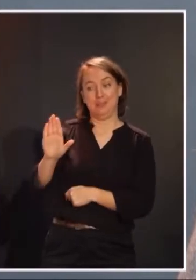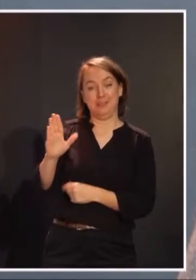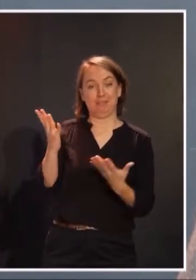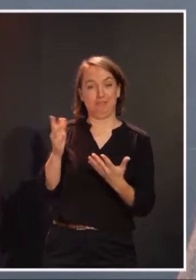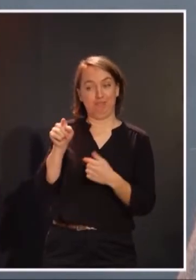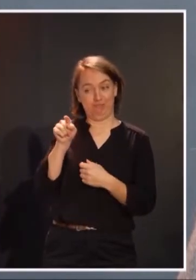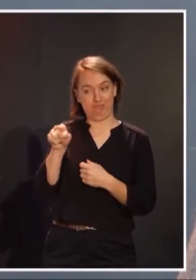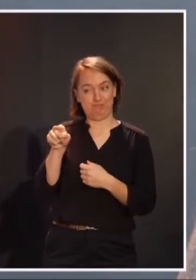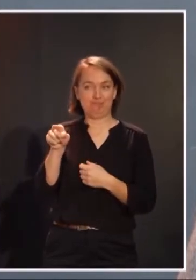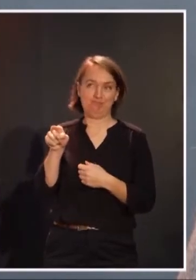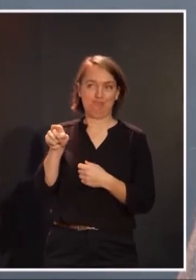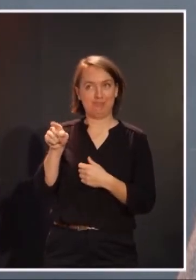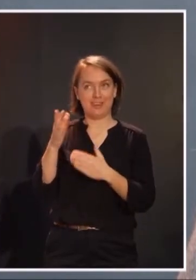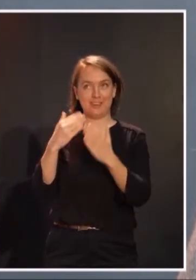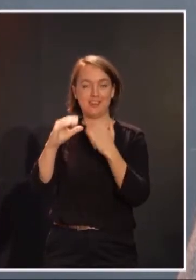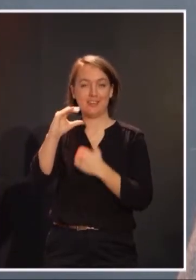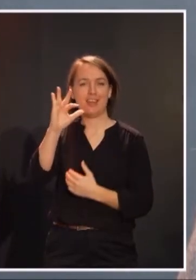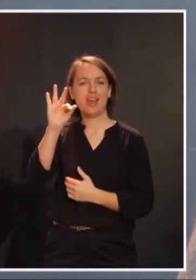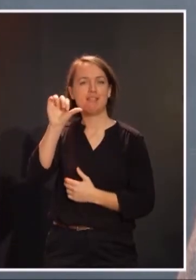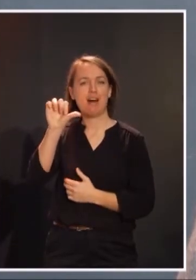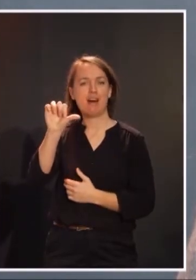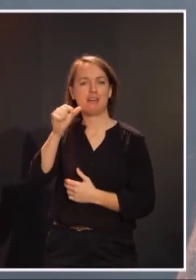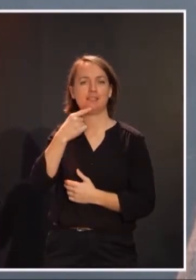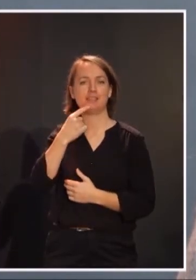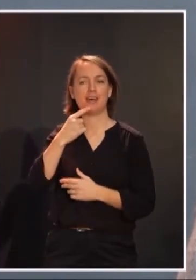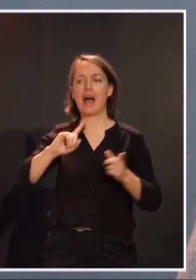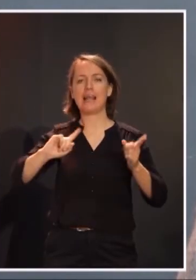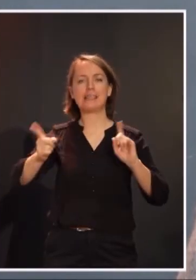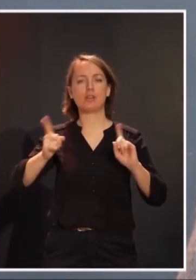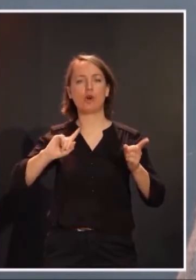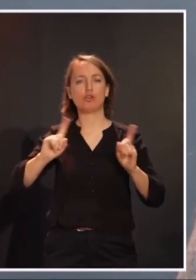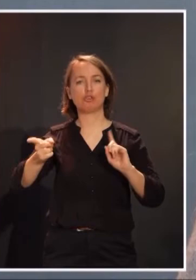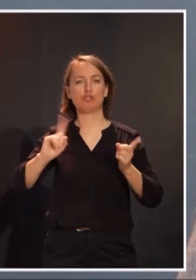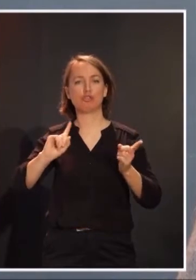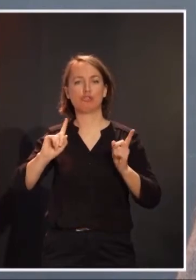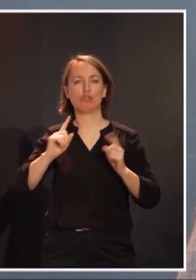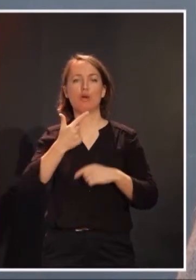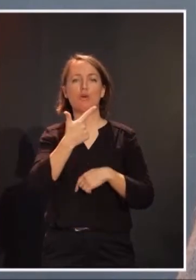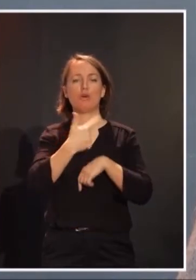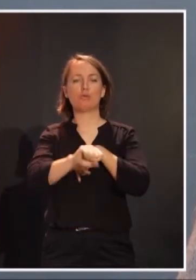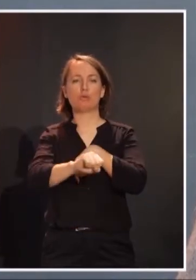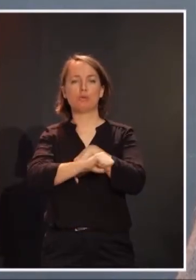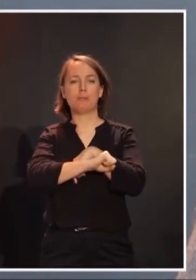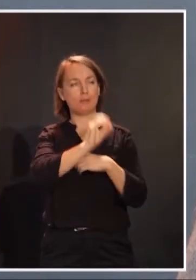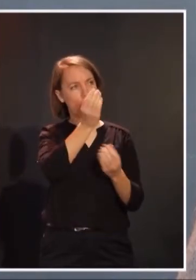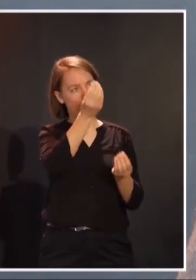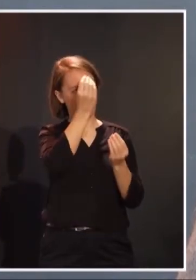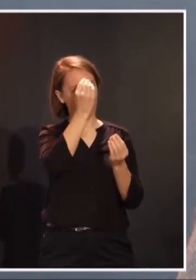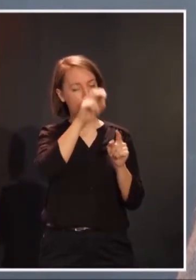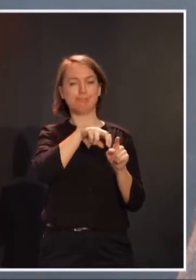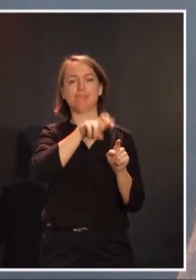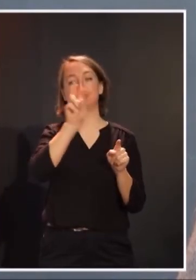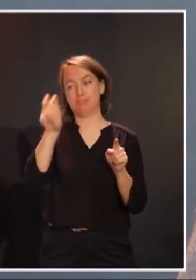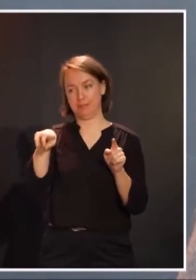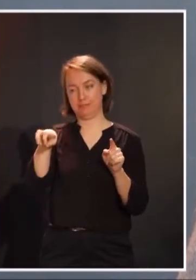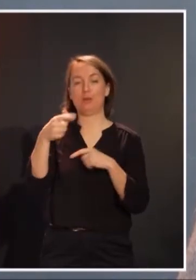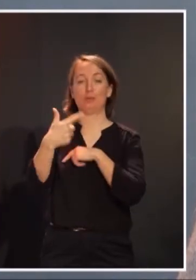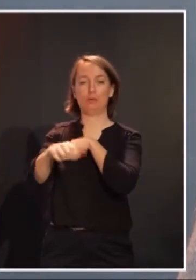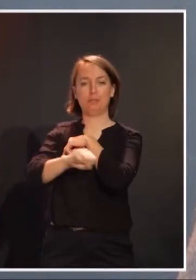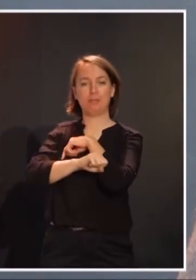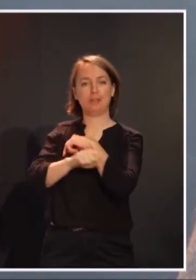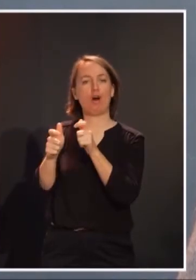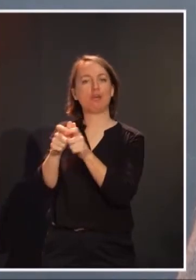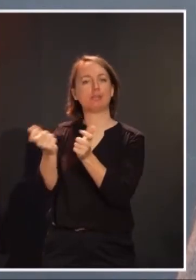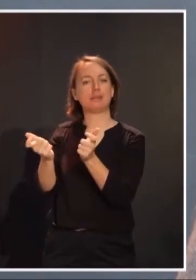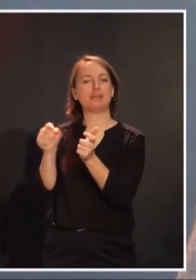périodes de formation qui sont en alternance. Donc Eva, elle était 2 semaines en cours et puis ensuite 2 semaines en entreprise.